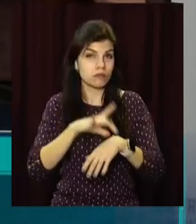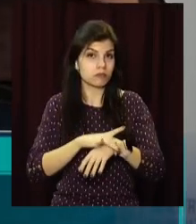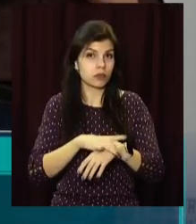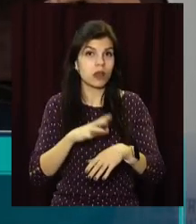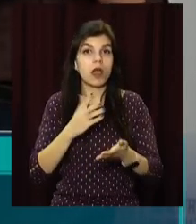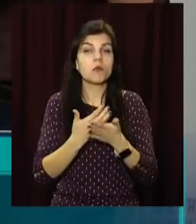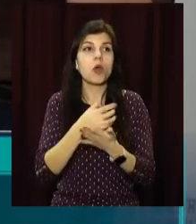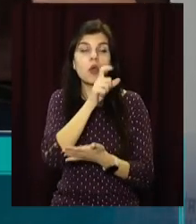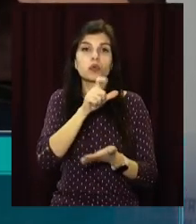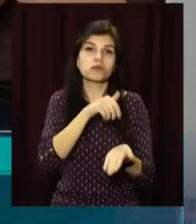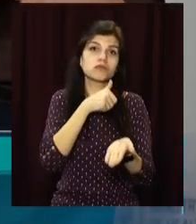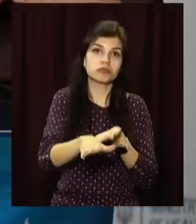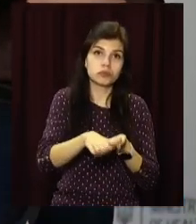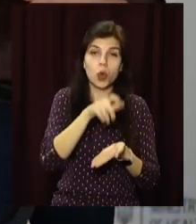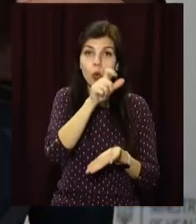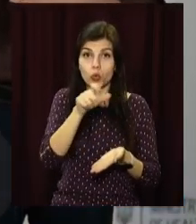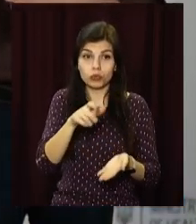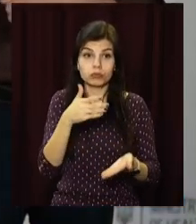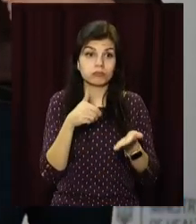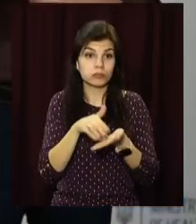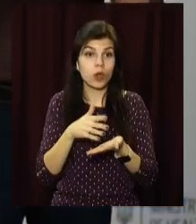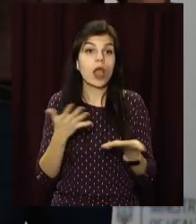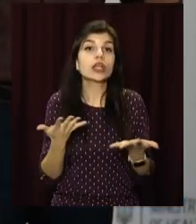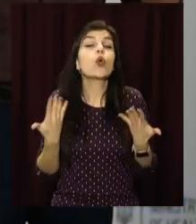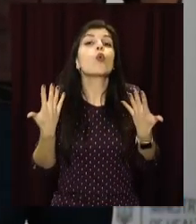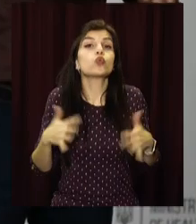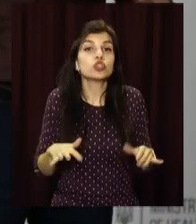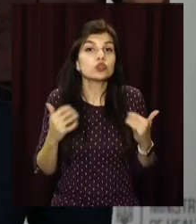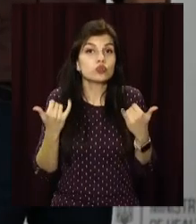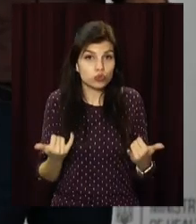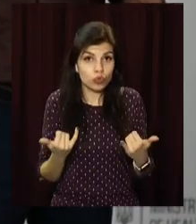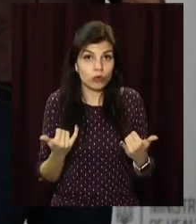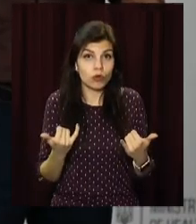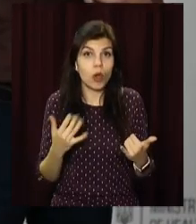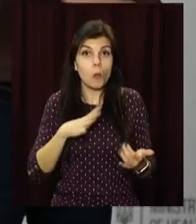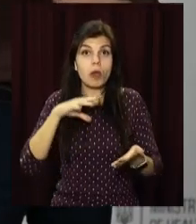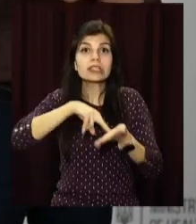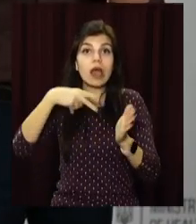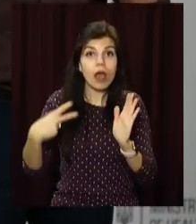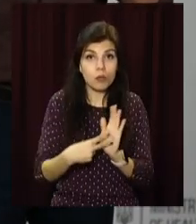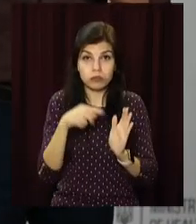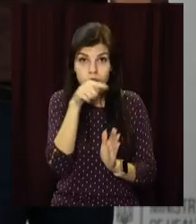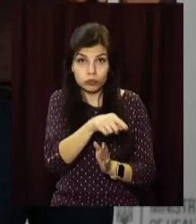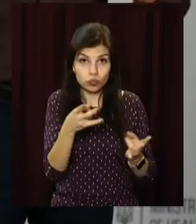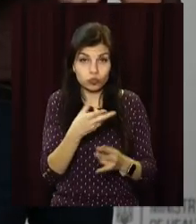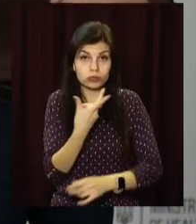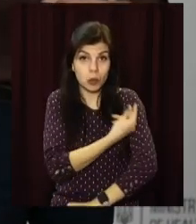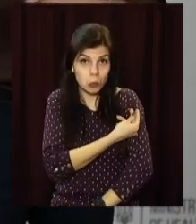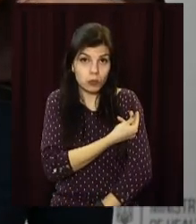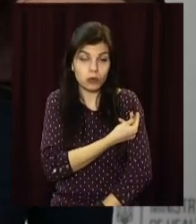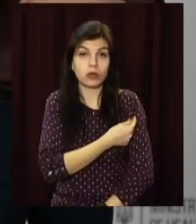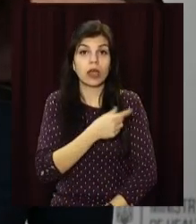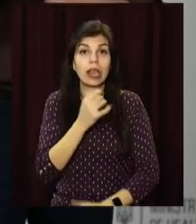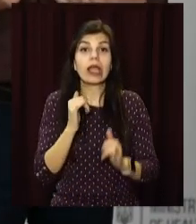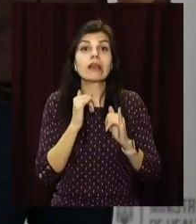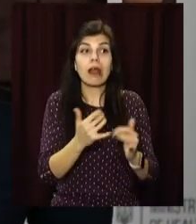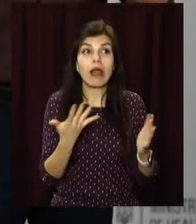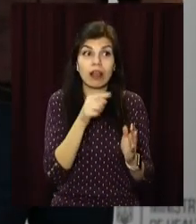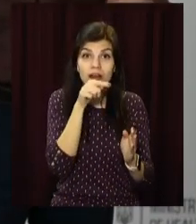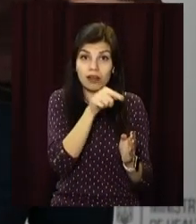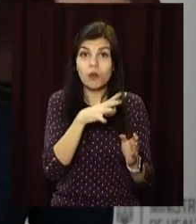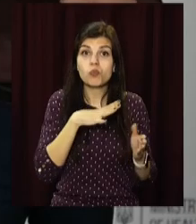від вакцинації тих людей, яких уже сьогодні було заплановано проводити щеплення і заради яких